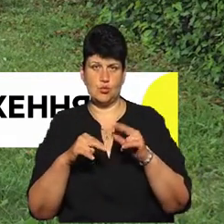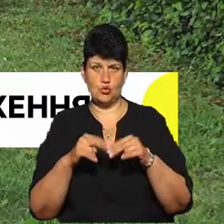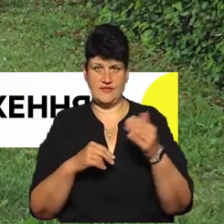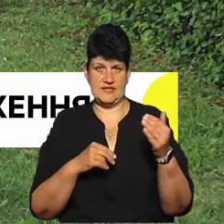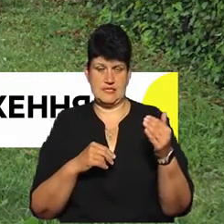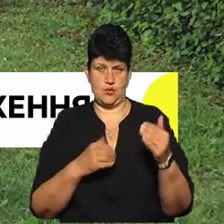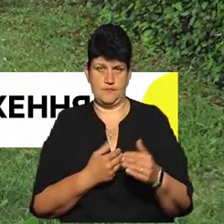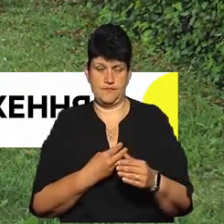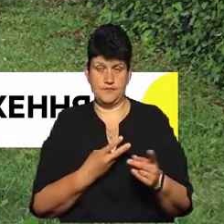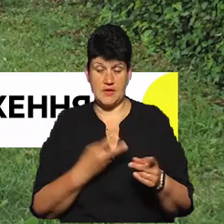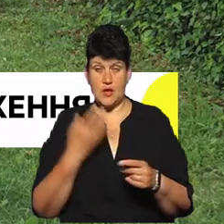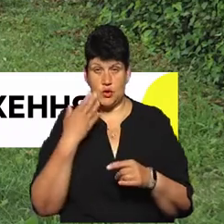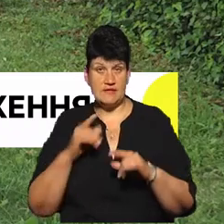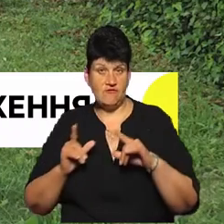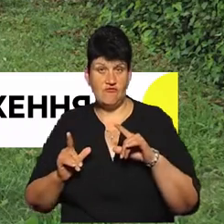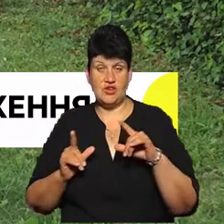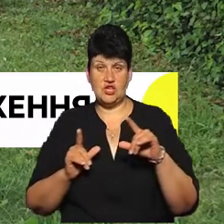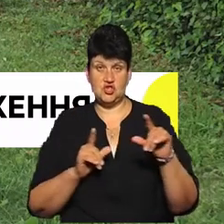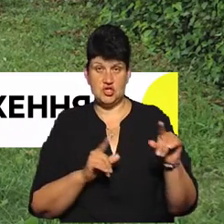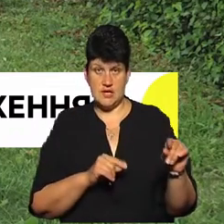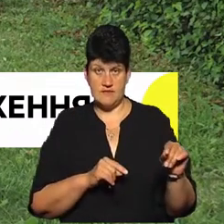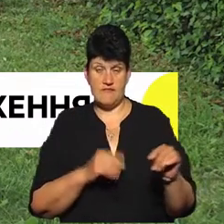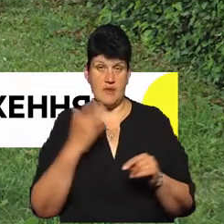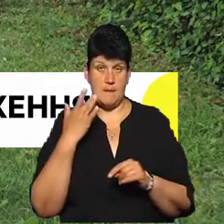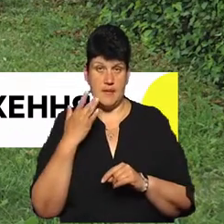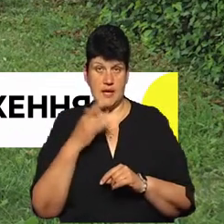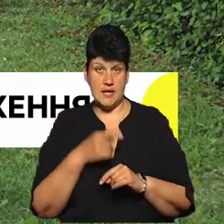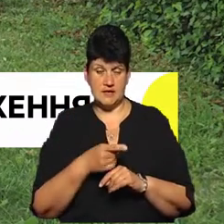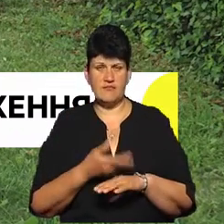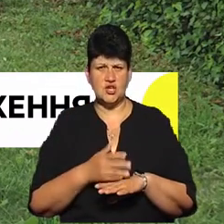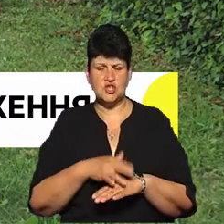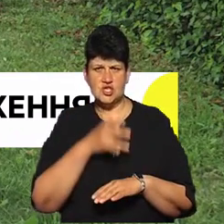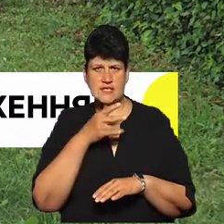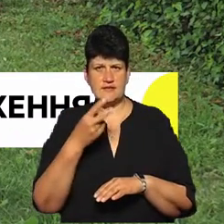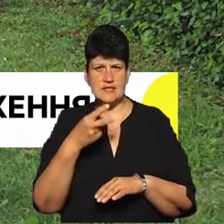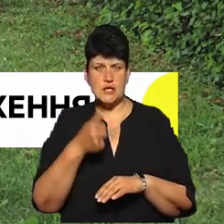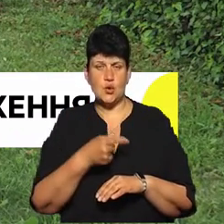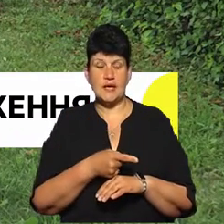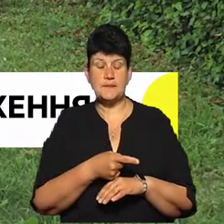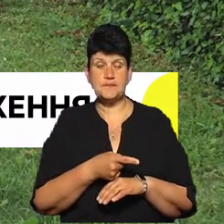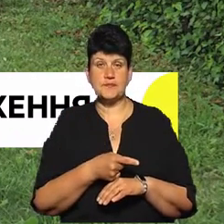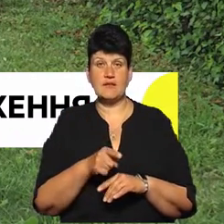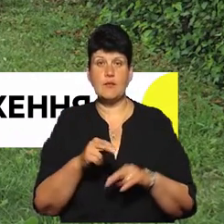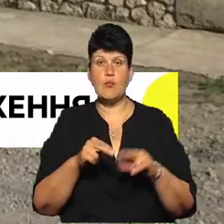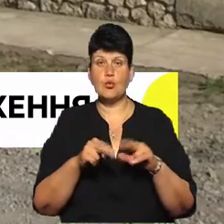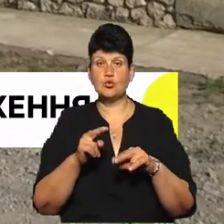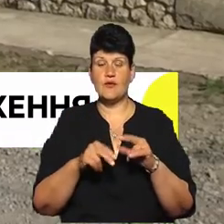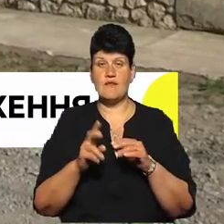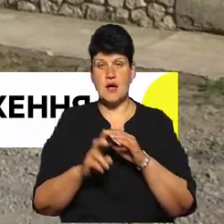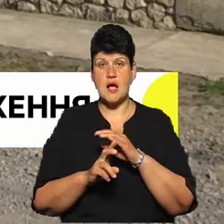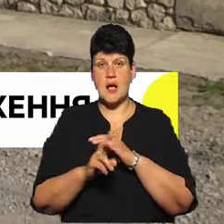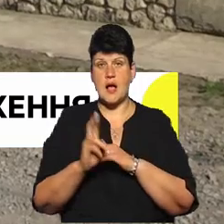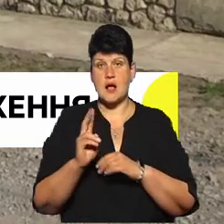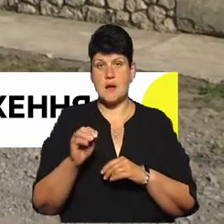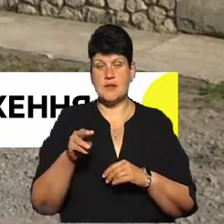цього. І коли він виїжджав в Америку, ті тяжкі часи 20-ті роки, він побудував капличку.